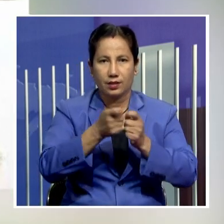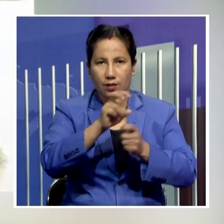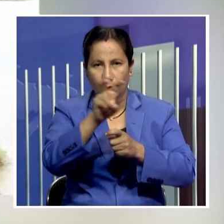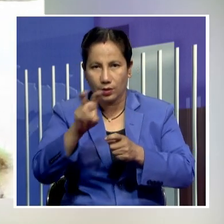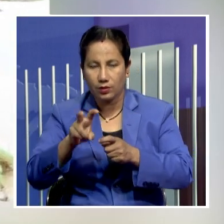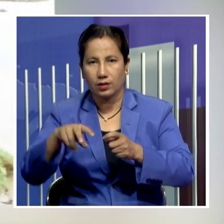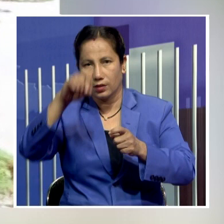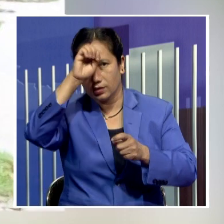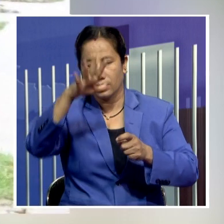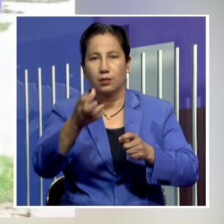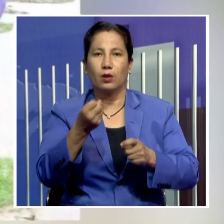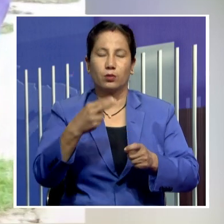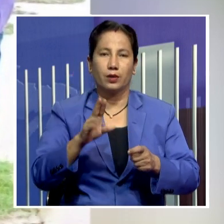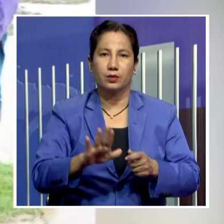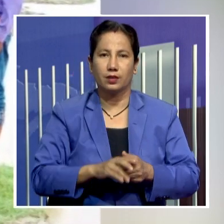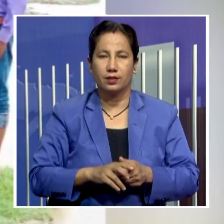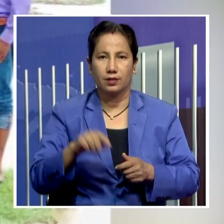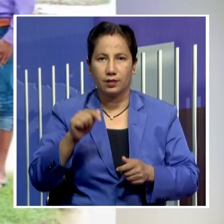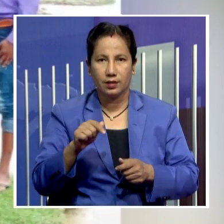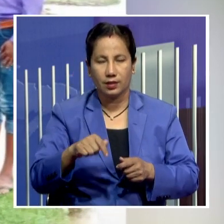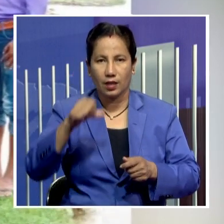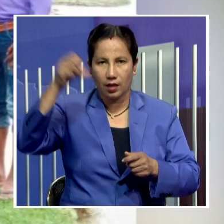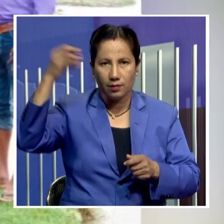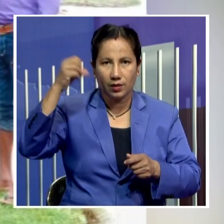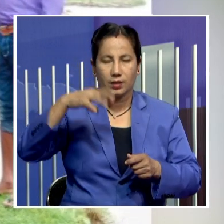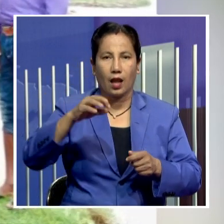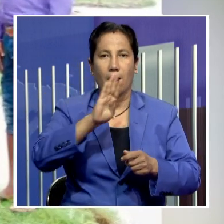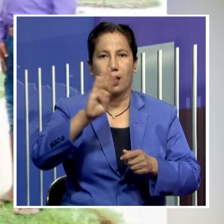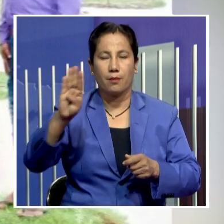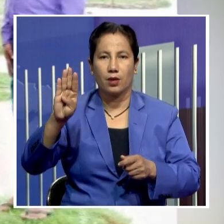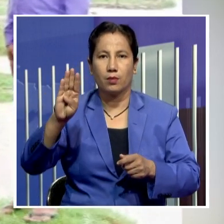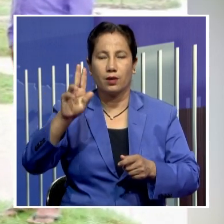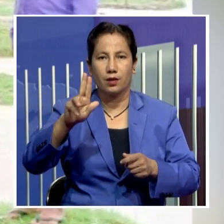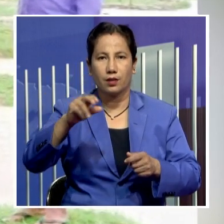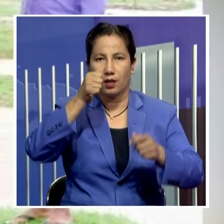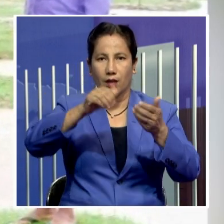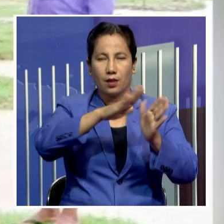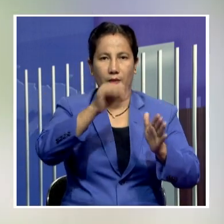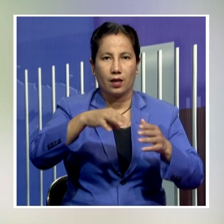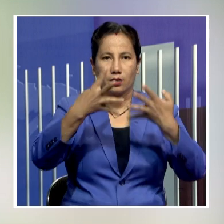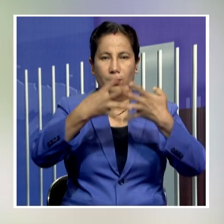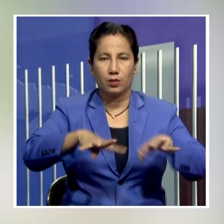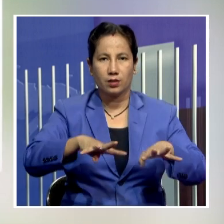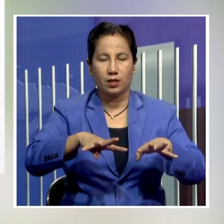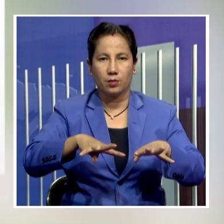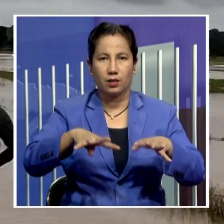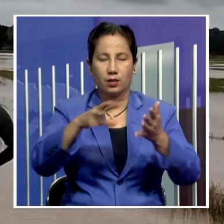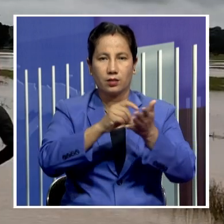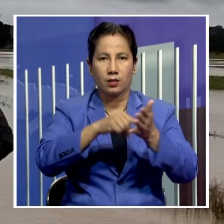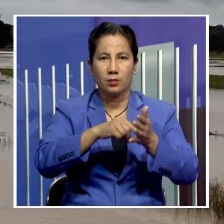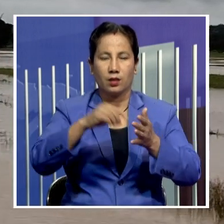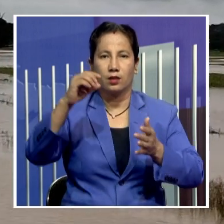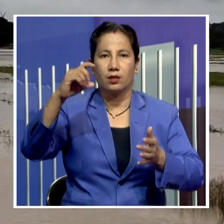स्थलगत जानकारी लिनुभएको छ। यता अविरल वर्षाले बबई नदीमा आएको बाढीका कारण बर्दियाको सदरमुकाम गुलरिया 5